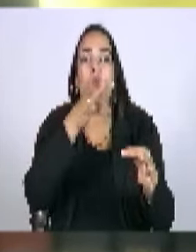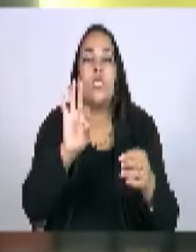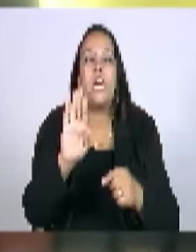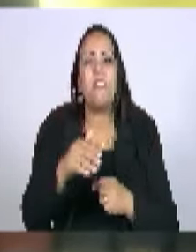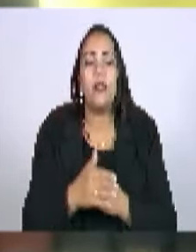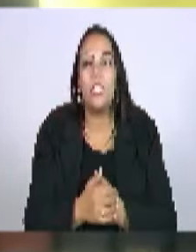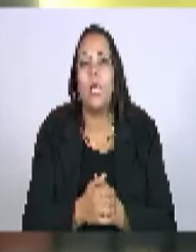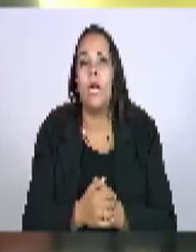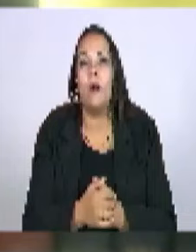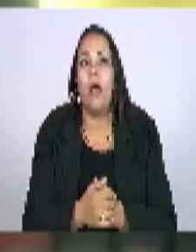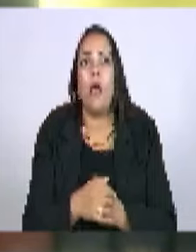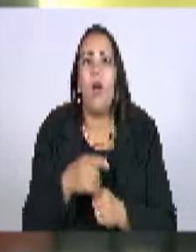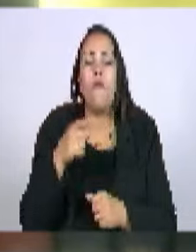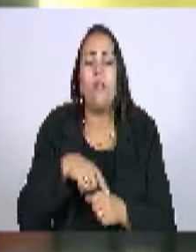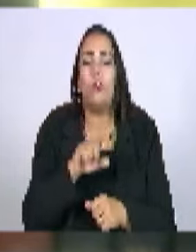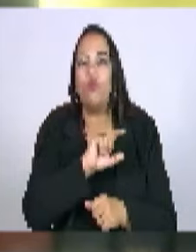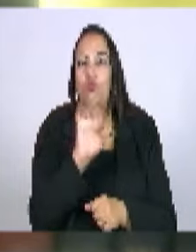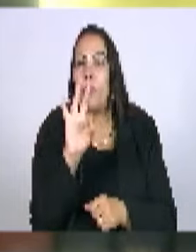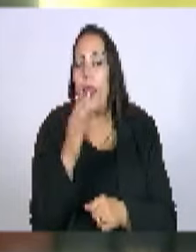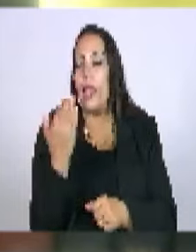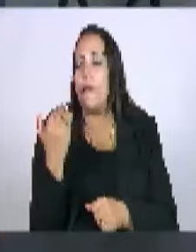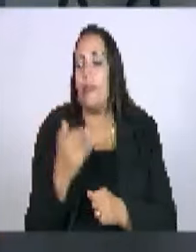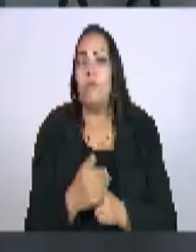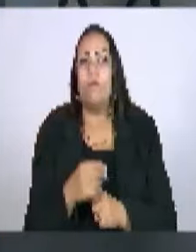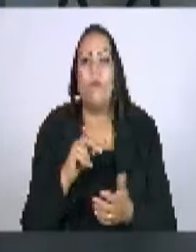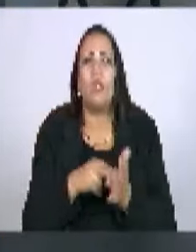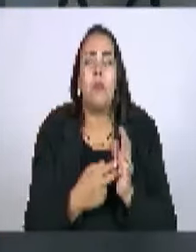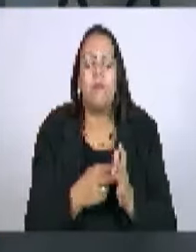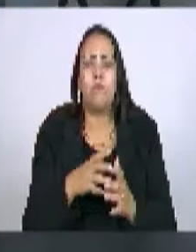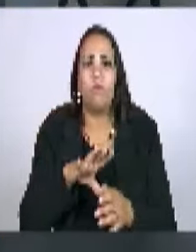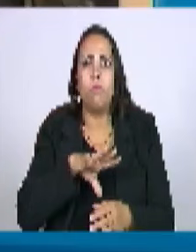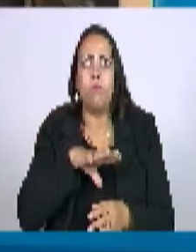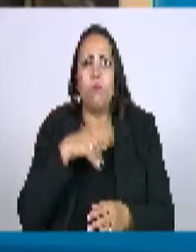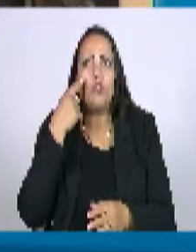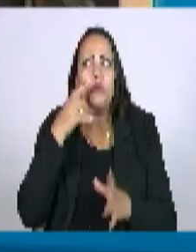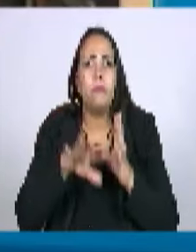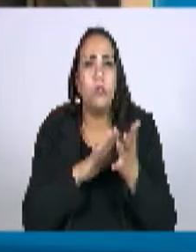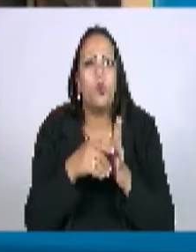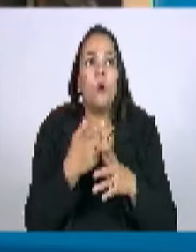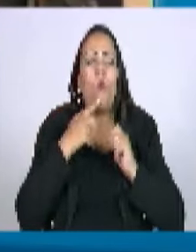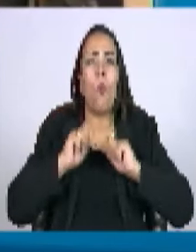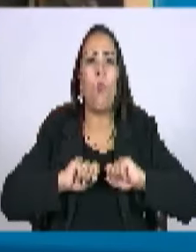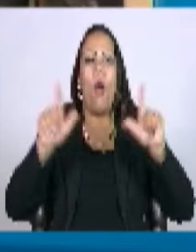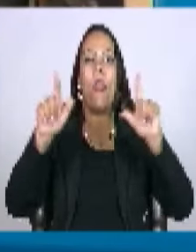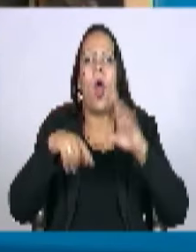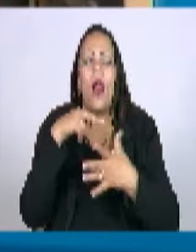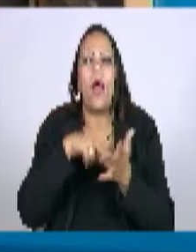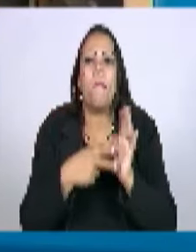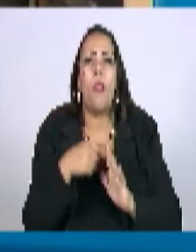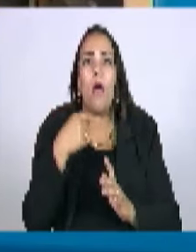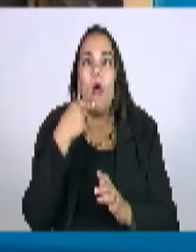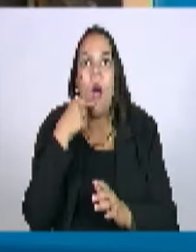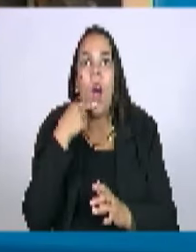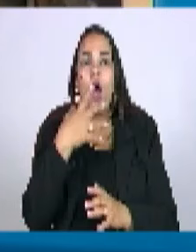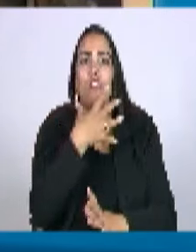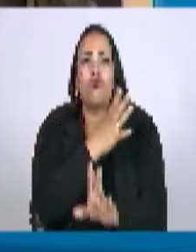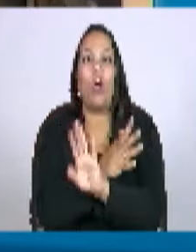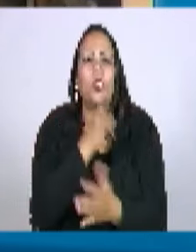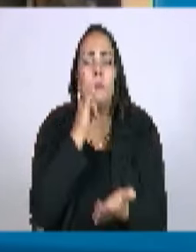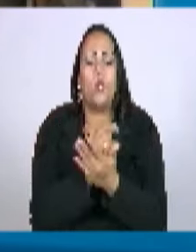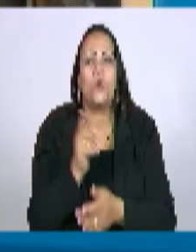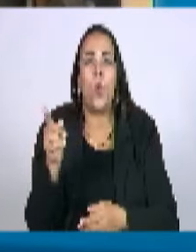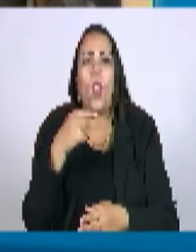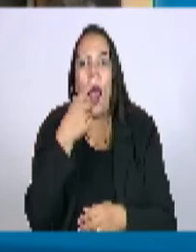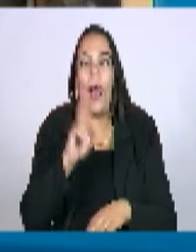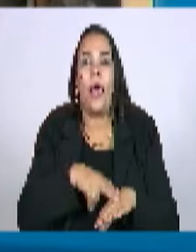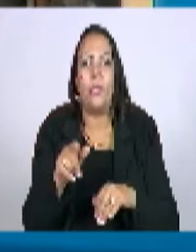الموسيقي في مارس اللي فات كان حادث مفز واحنا متابعينه واعلنت داعش خرسان ان هي ورا الموضوع